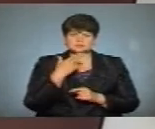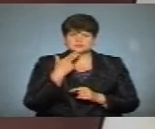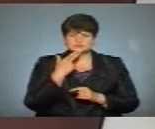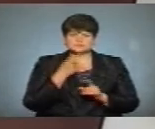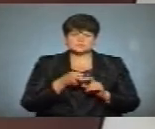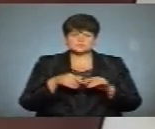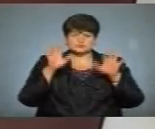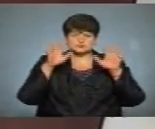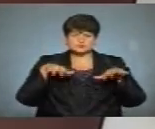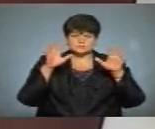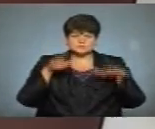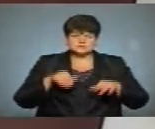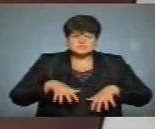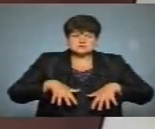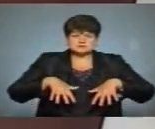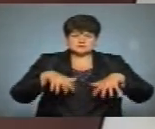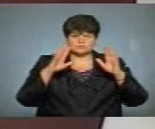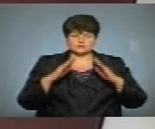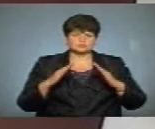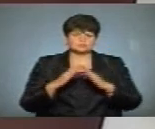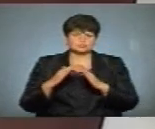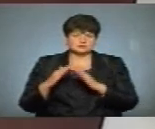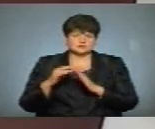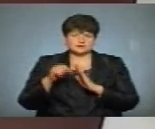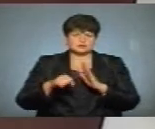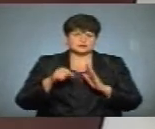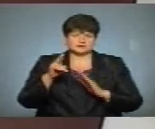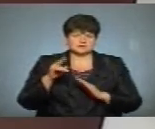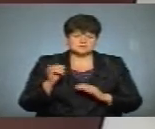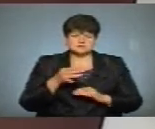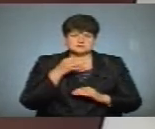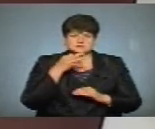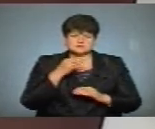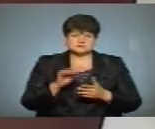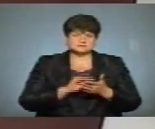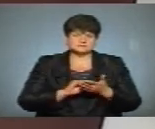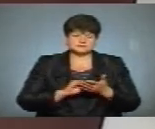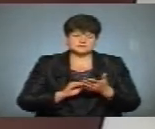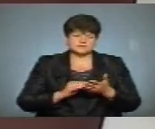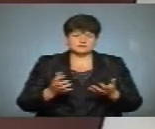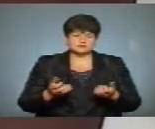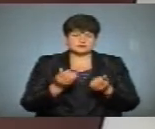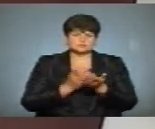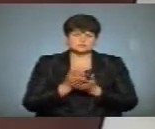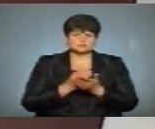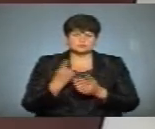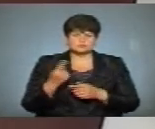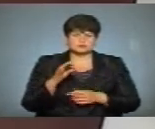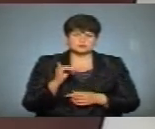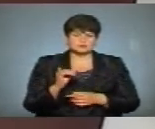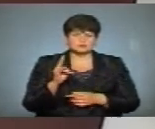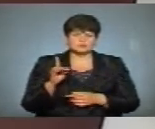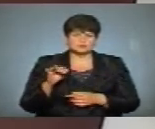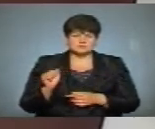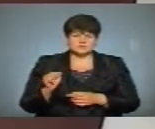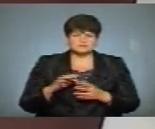через зливу затопило житлові та господарські будівлі та криниці, повідомила речниця пожежно-рятувальної служби області Ірина Крупа. За її